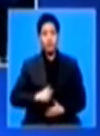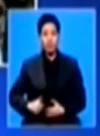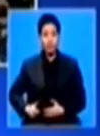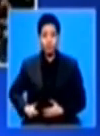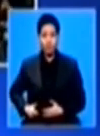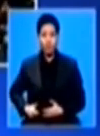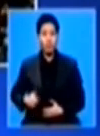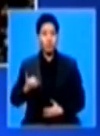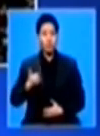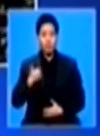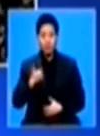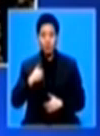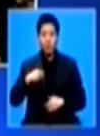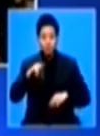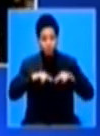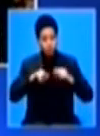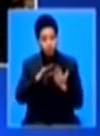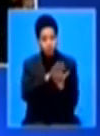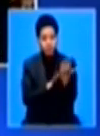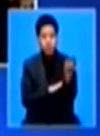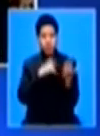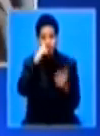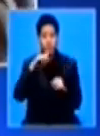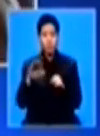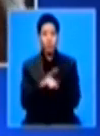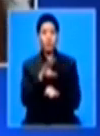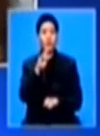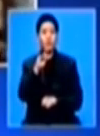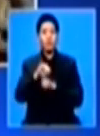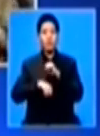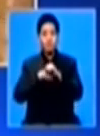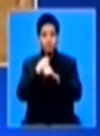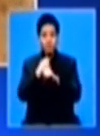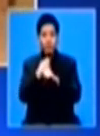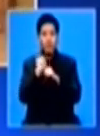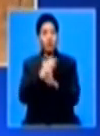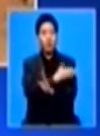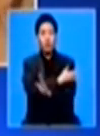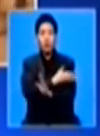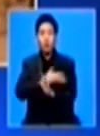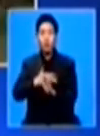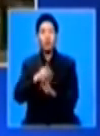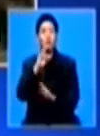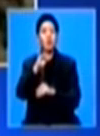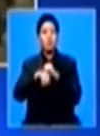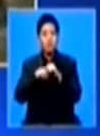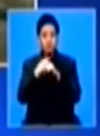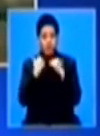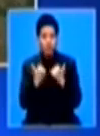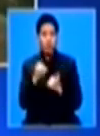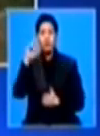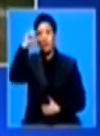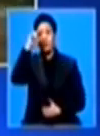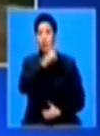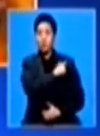านีโทรทัศน์รวมการเฉพาะกิจแห่งประเทศไทยครับว่าพระบาทสมเด็จพระเจ้าอยู่หัวทรงอุทิศพระองค์เพื่อช่วยเหลือชาวนากระดูกสันหลังของชา